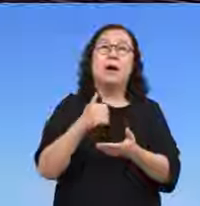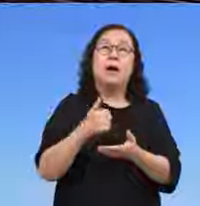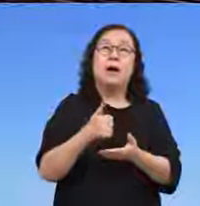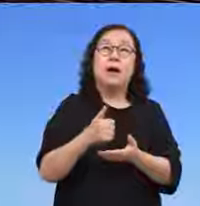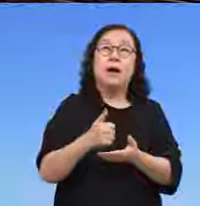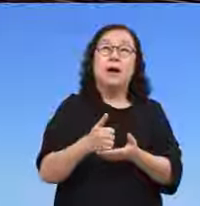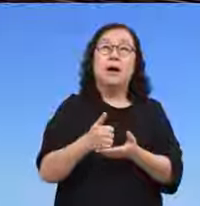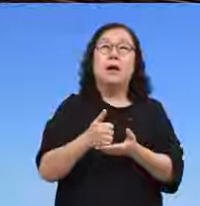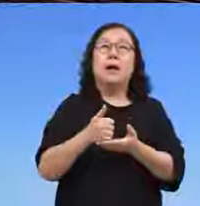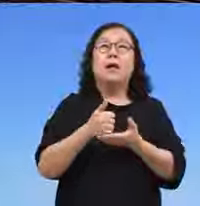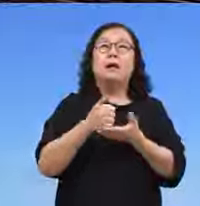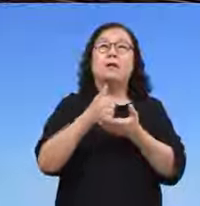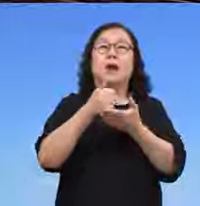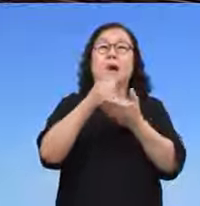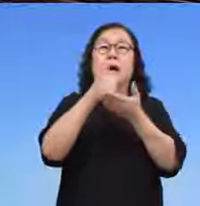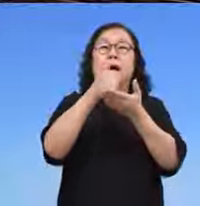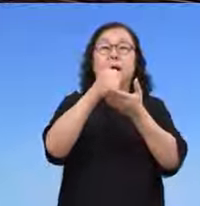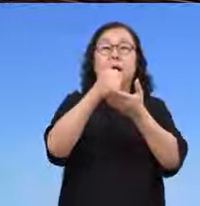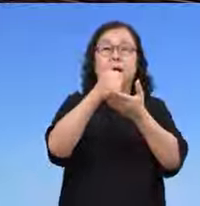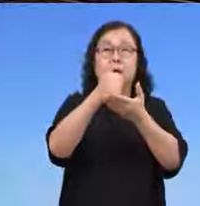나의